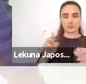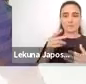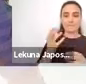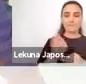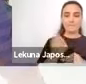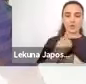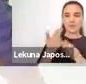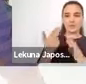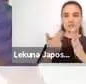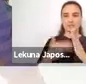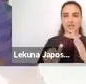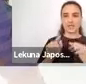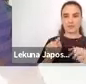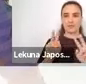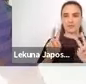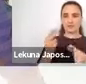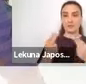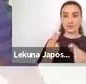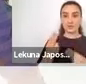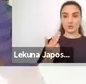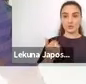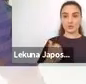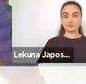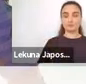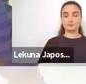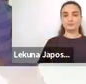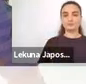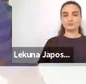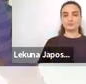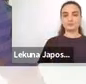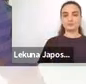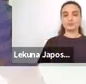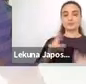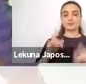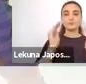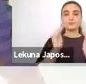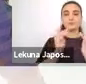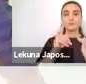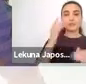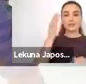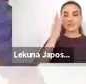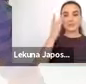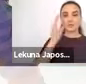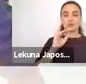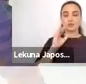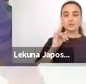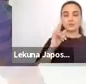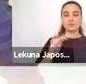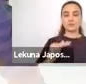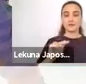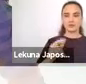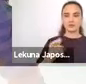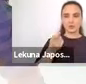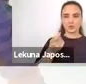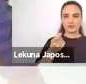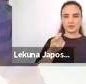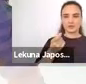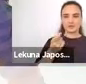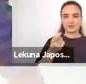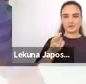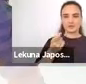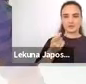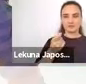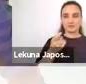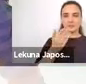მოგებაწაგებაზეა ხშირად, ხო, რაღაცაზე ორიენტირებულია. ჩვილობის ასაკში რომ წარმოვიდგინოთ, როდესაც ბავშვს ოდნავ წინ ბუდებთ,